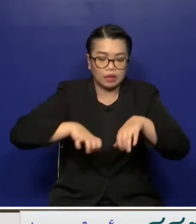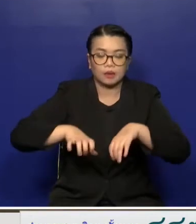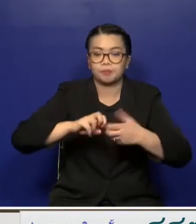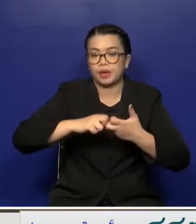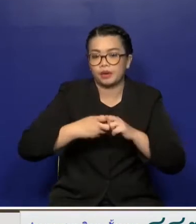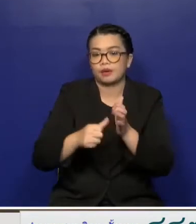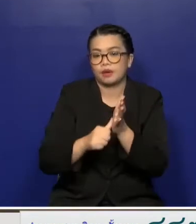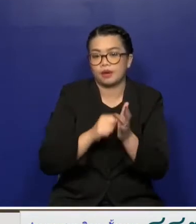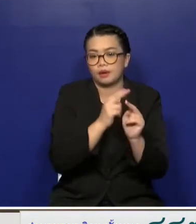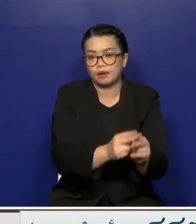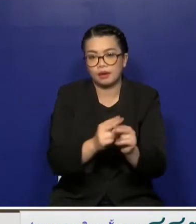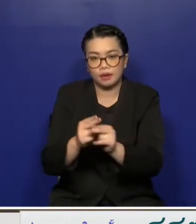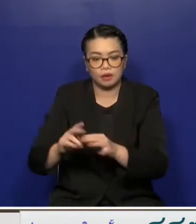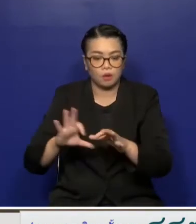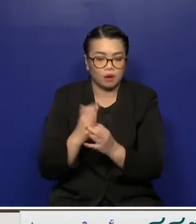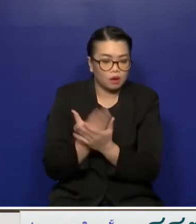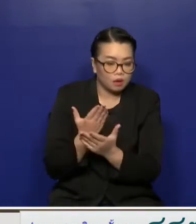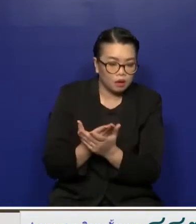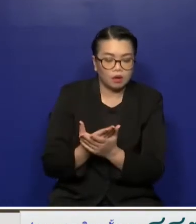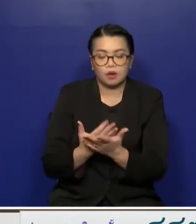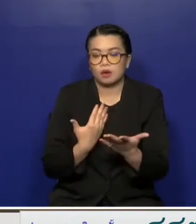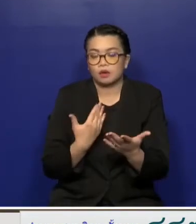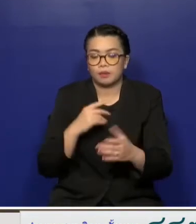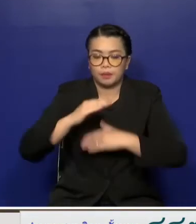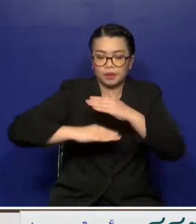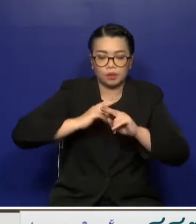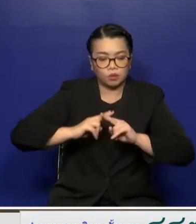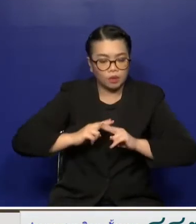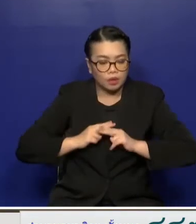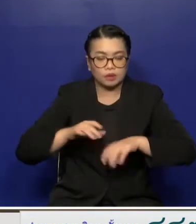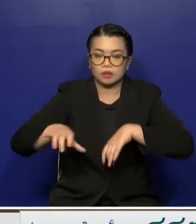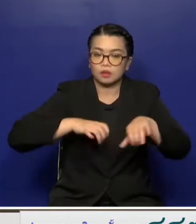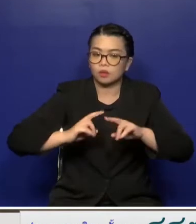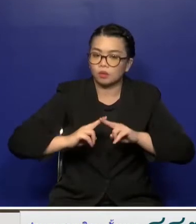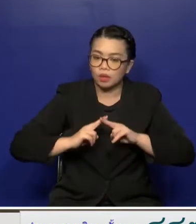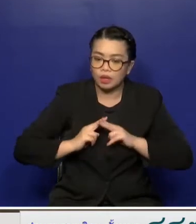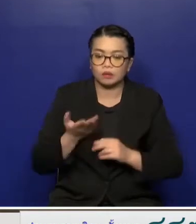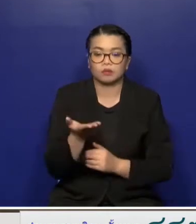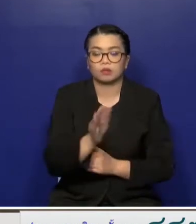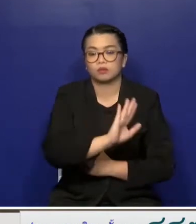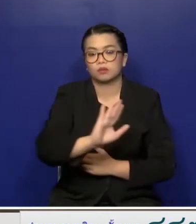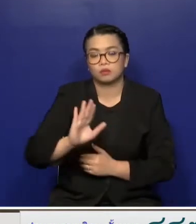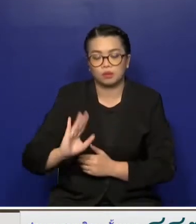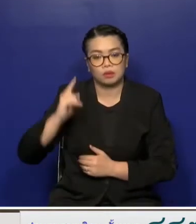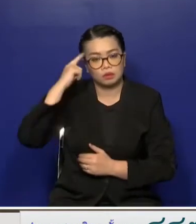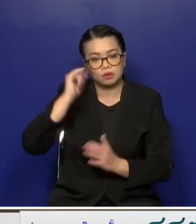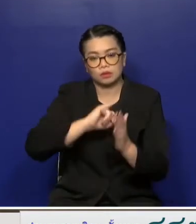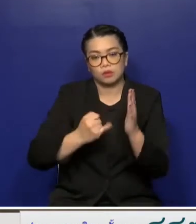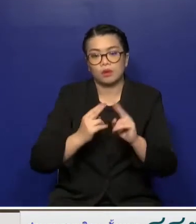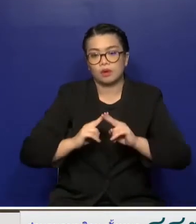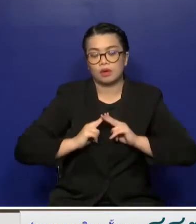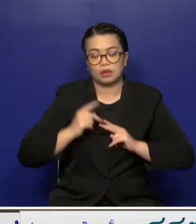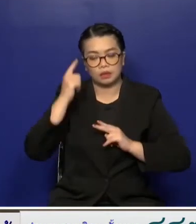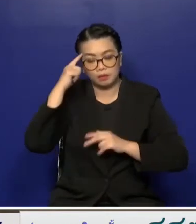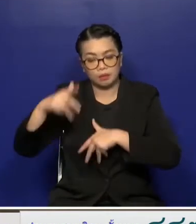ทั้งเรื่องการเดินเรื่องการคลังเรื่องการพัฒนาตนเองเรื่องการบริหารจัดการตนเองและเรื่องให้ประชาชนเขาได้มีส่ว